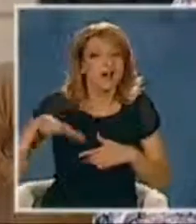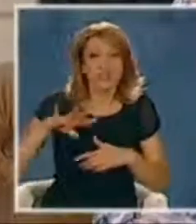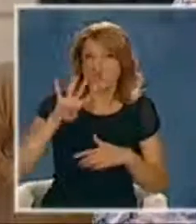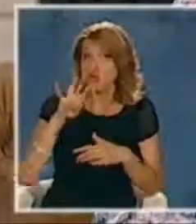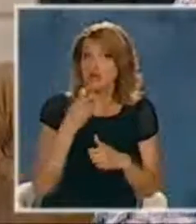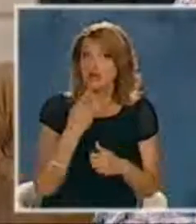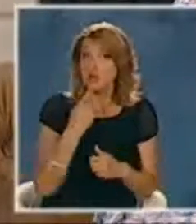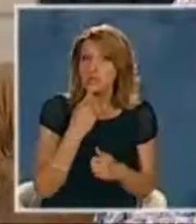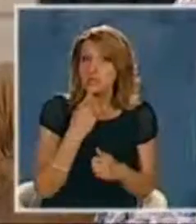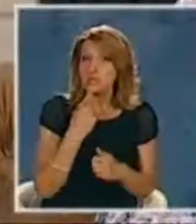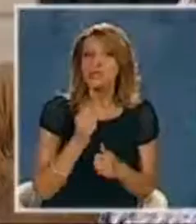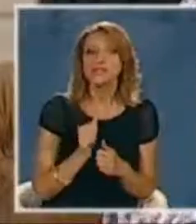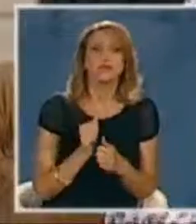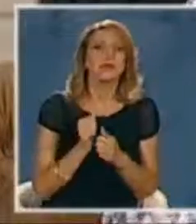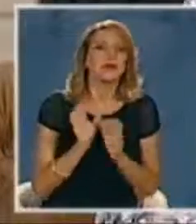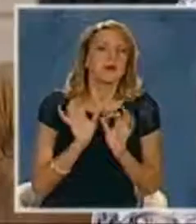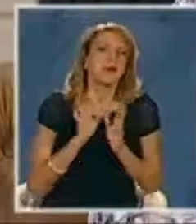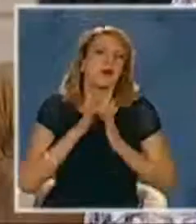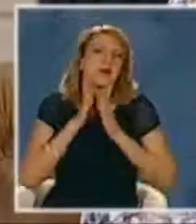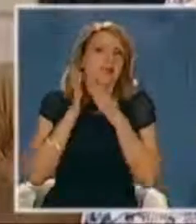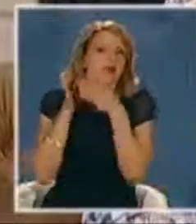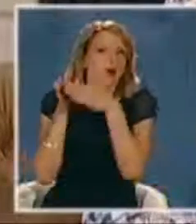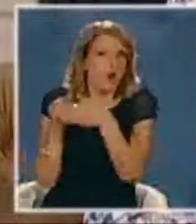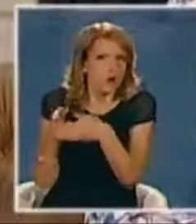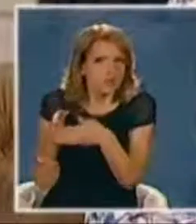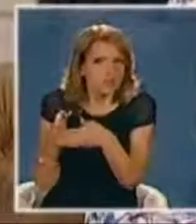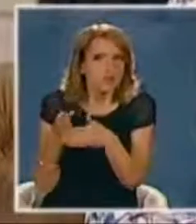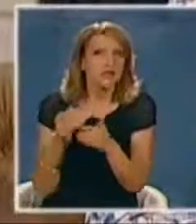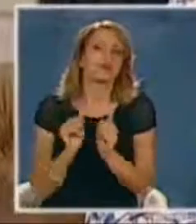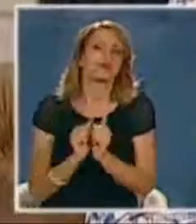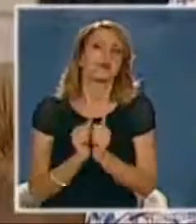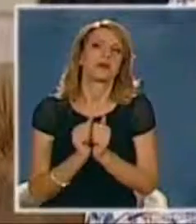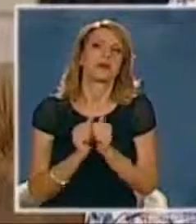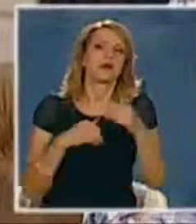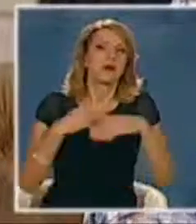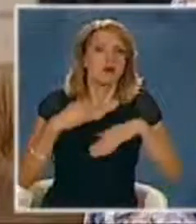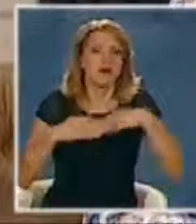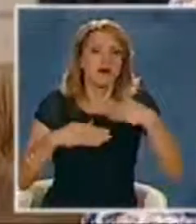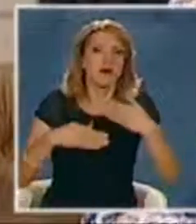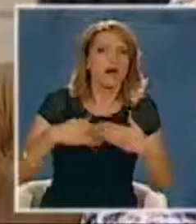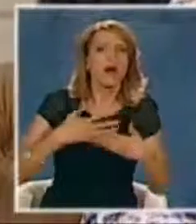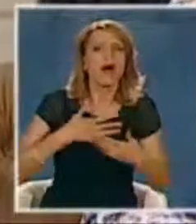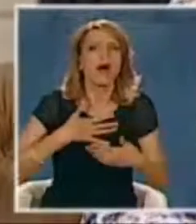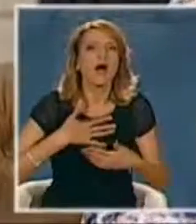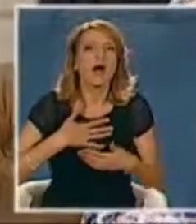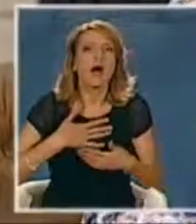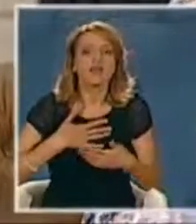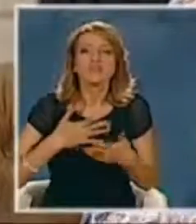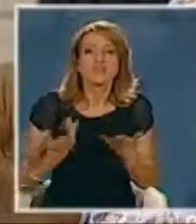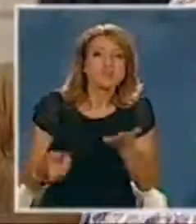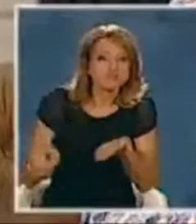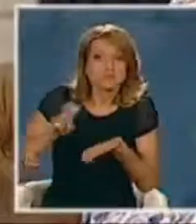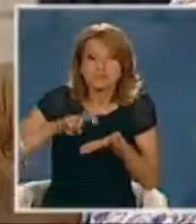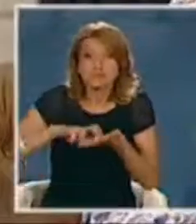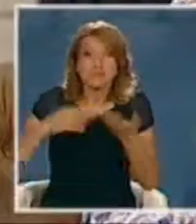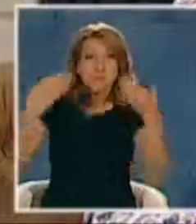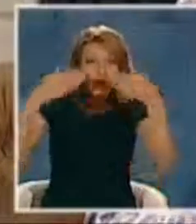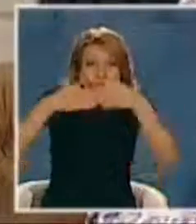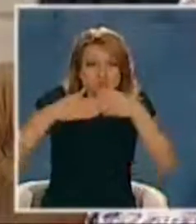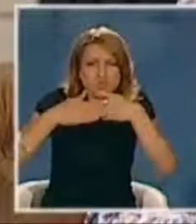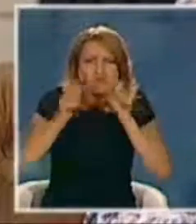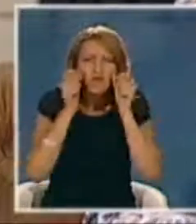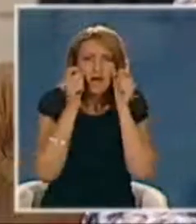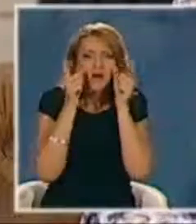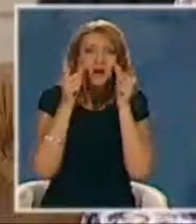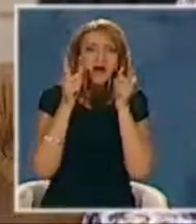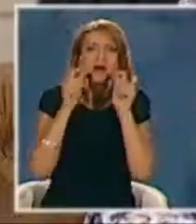годинки, били сме някъде на гости. И аз съм станал през нощта и съм почнал